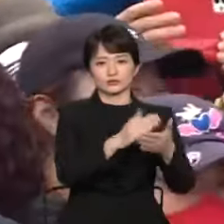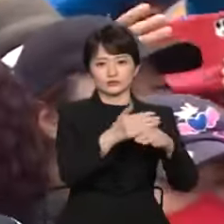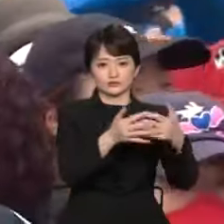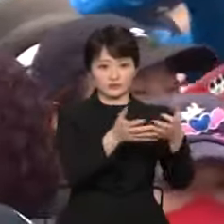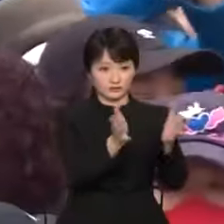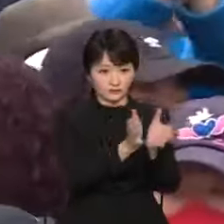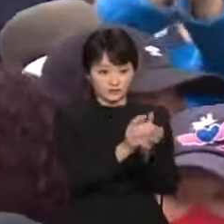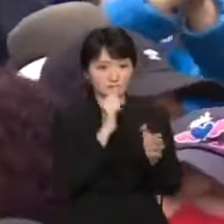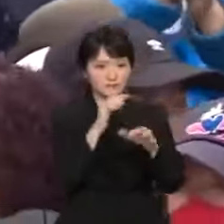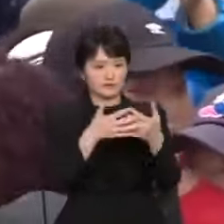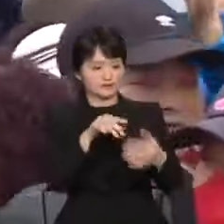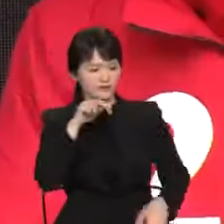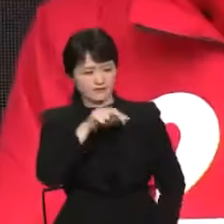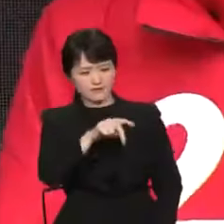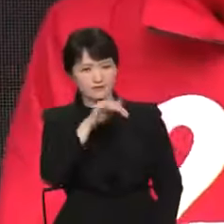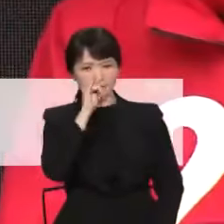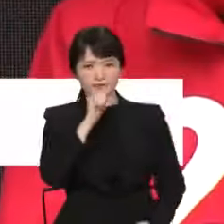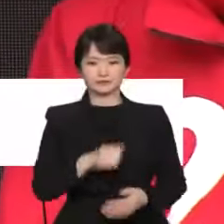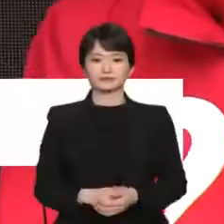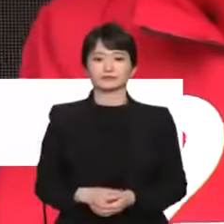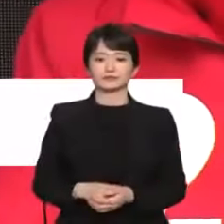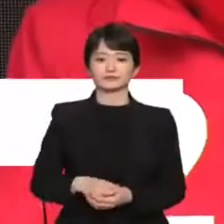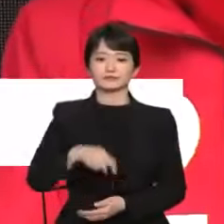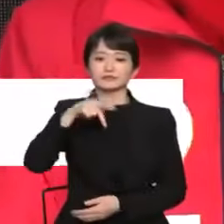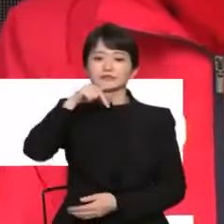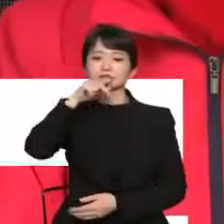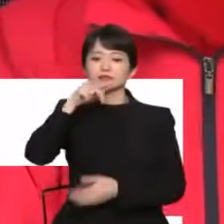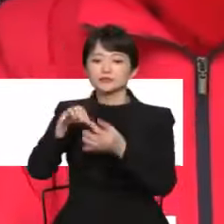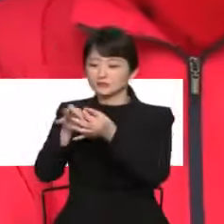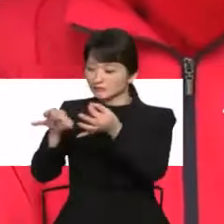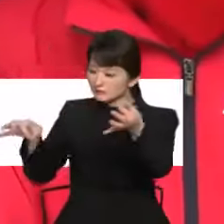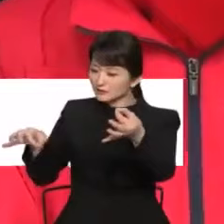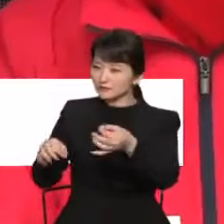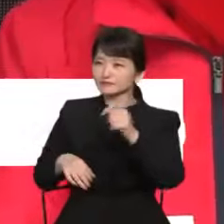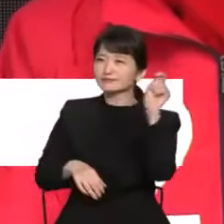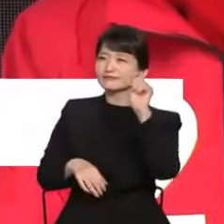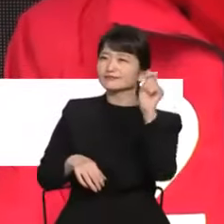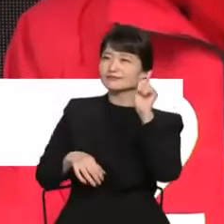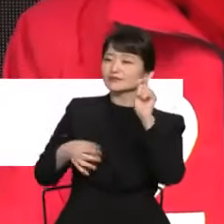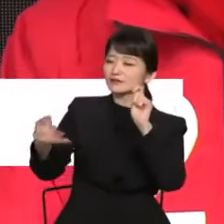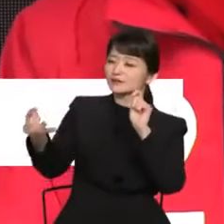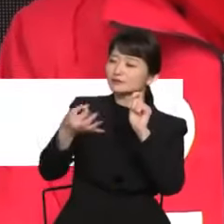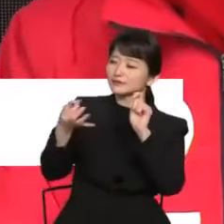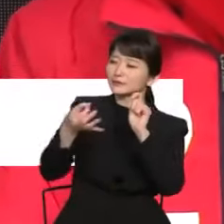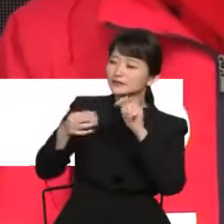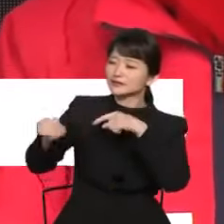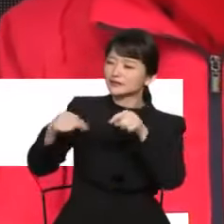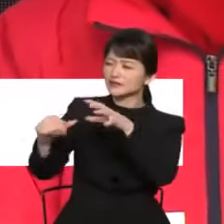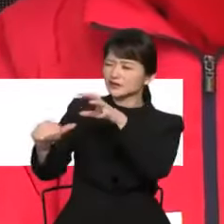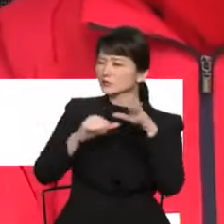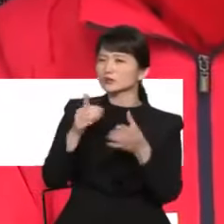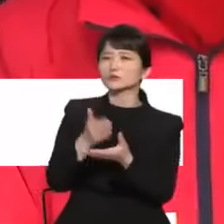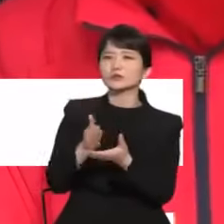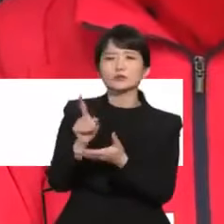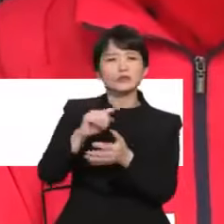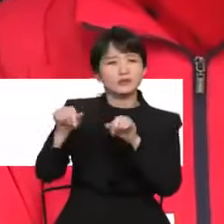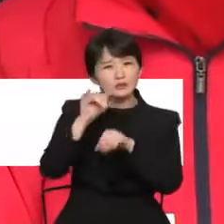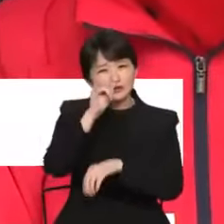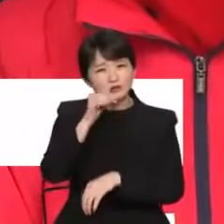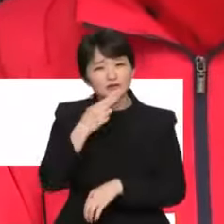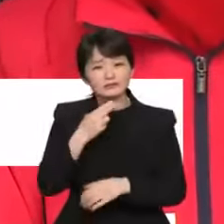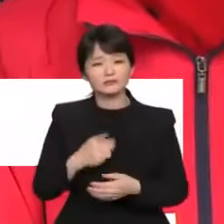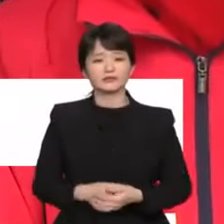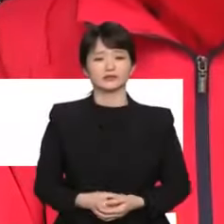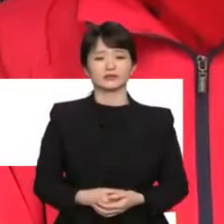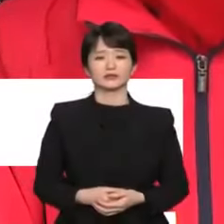역공에 나섰습니다. 대파 흔들면서 희화화하고 정치적으로 이용하는 것 말고 한 게 있습니까? 일제